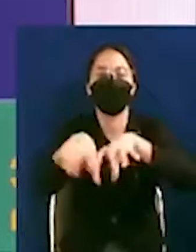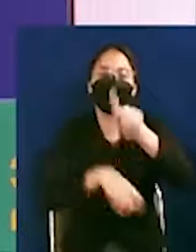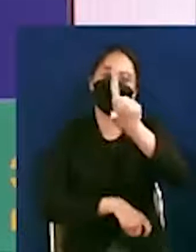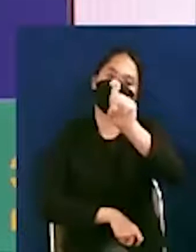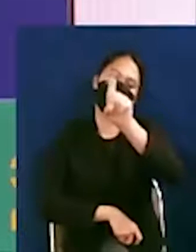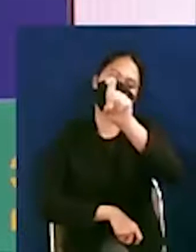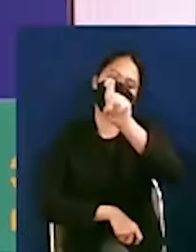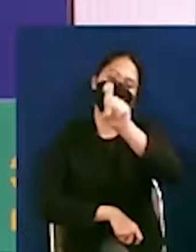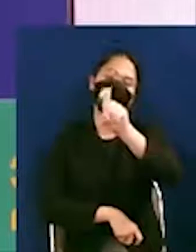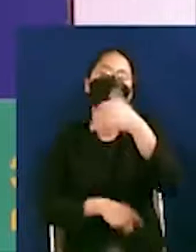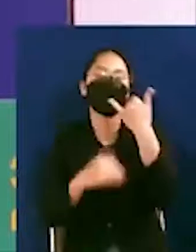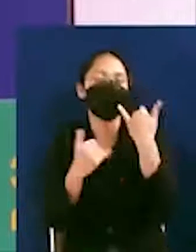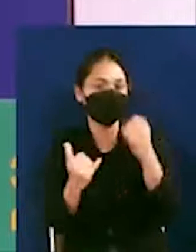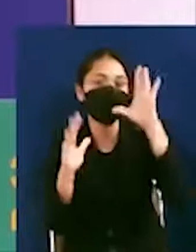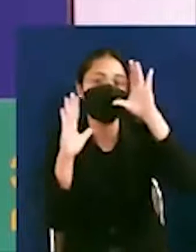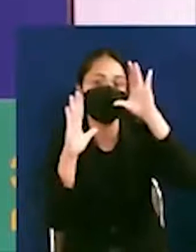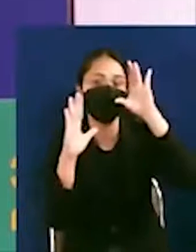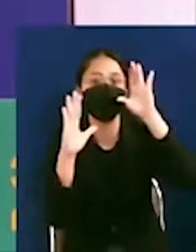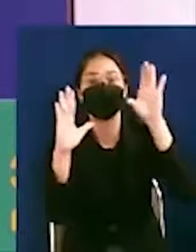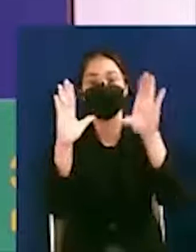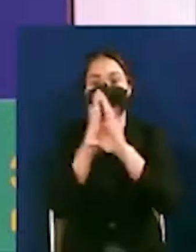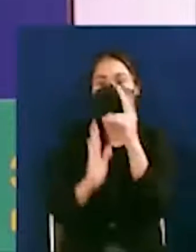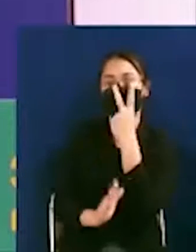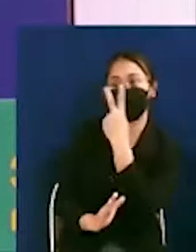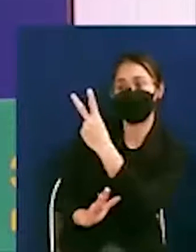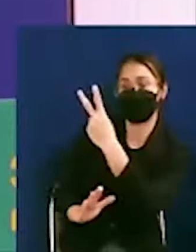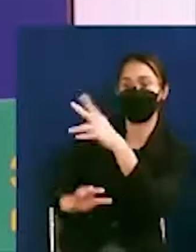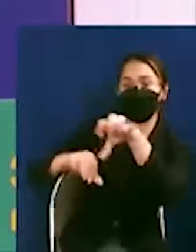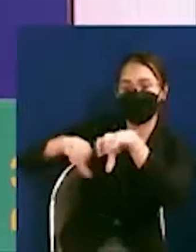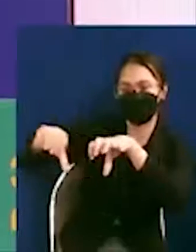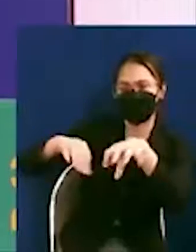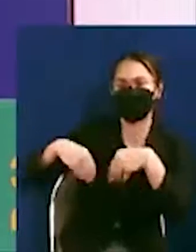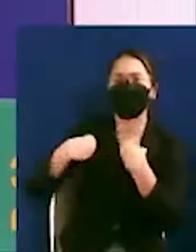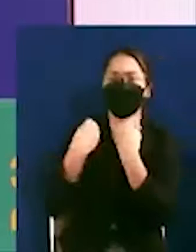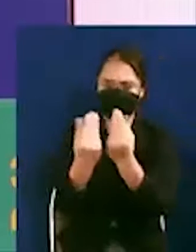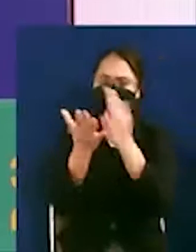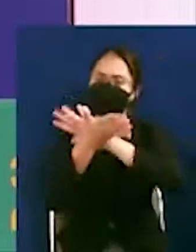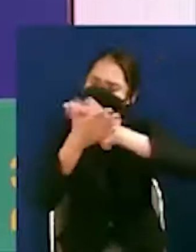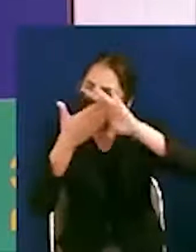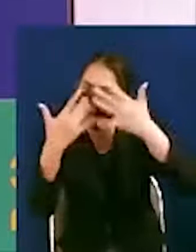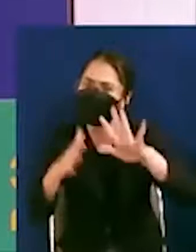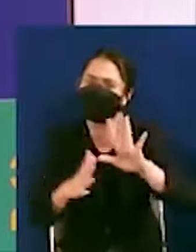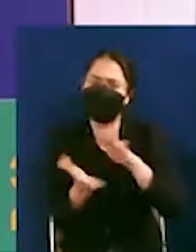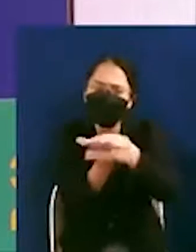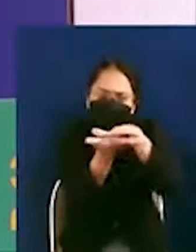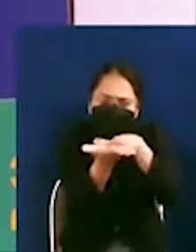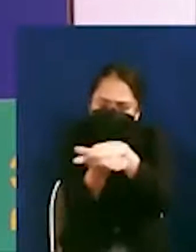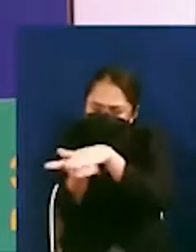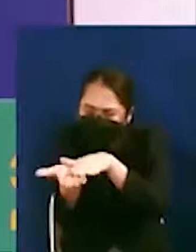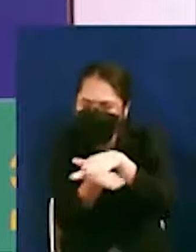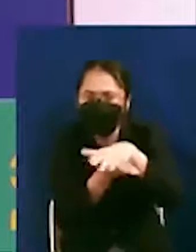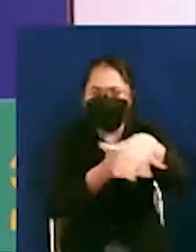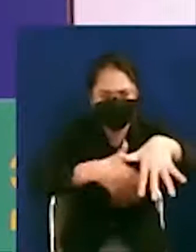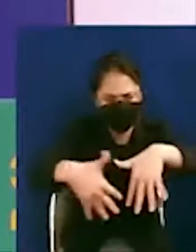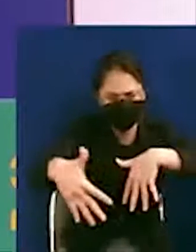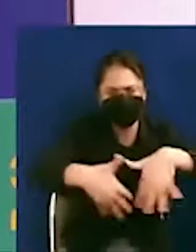แก้ไขแล้วเดี๋ยวผมมีภาพมาให้ดูนะครับต้องกราบขออภัยในภาพที่อาจจะทำให้เกิดความไม่สบายใจกับพี่น้องประชาชนประ